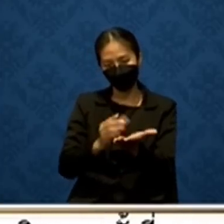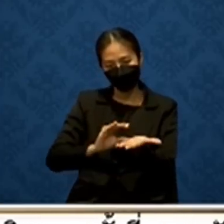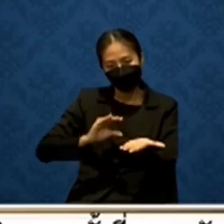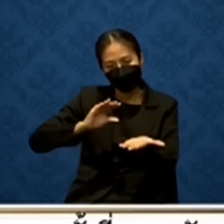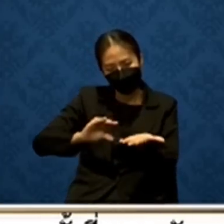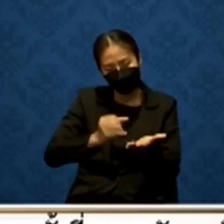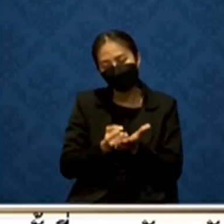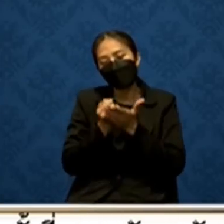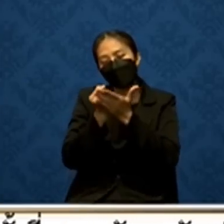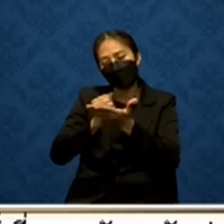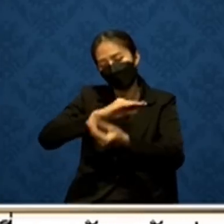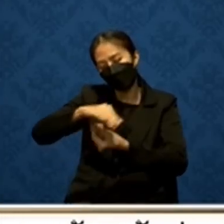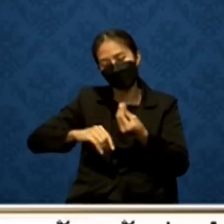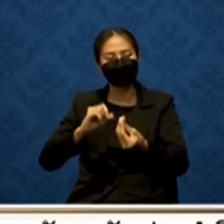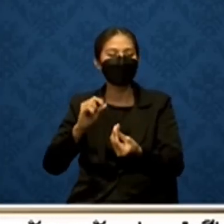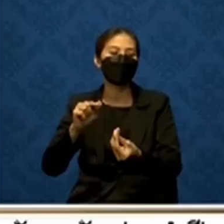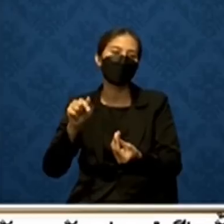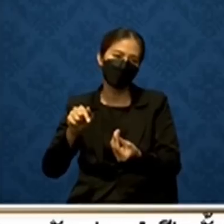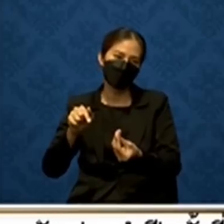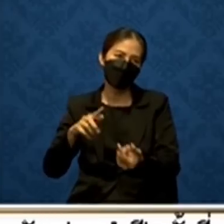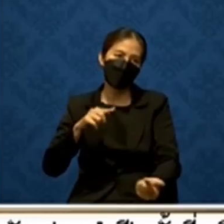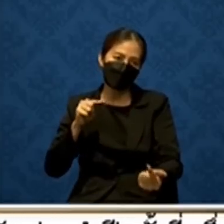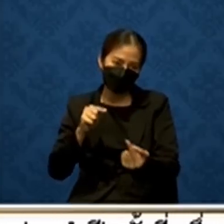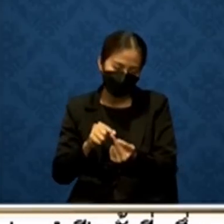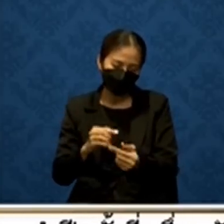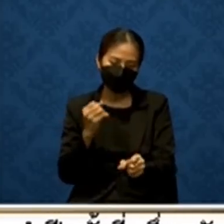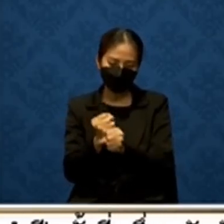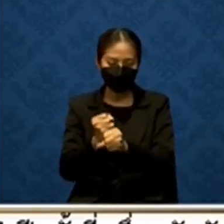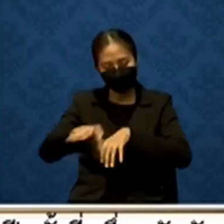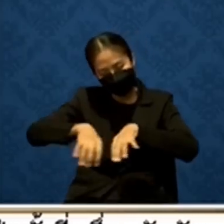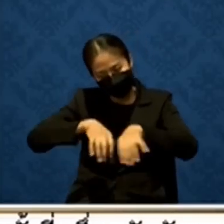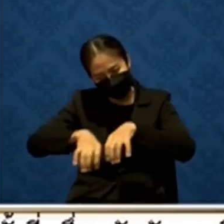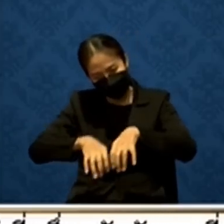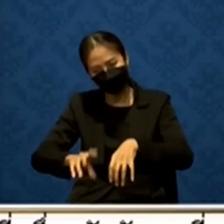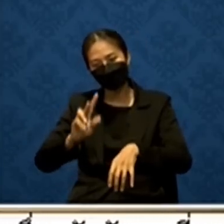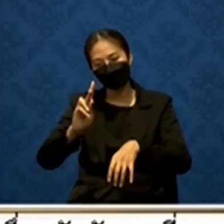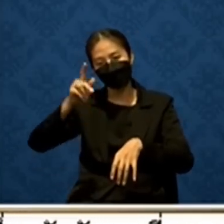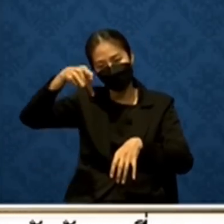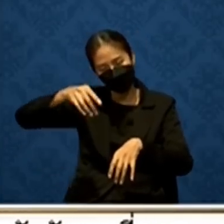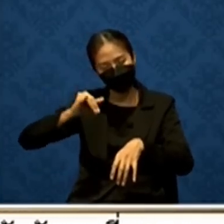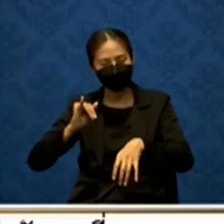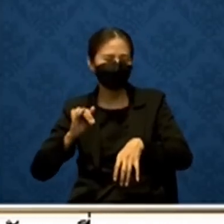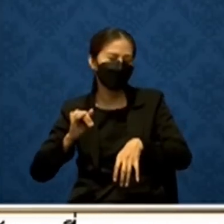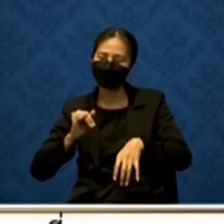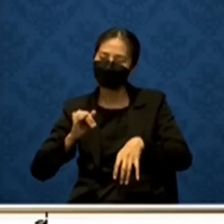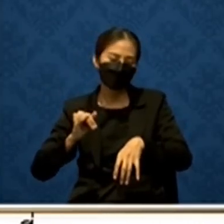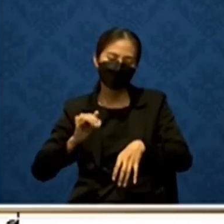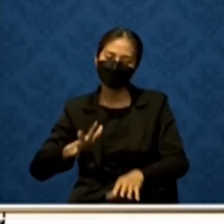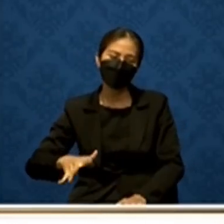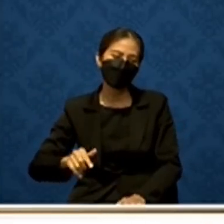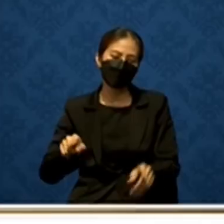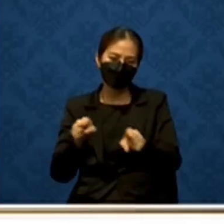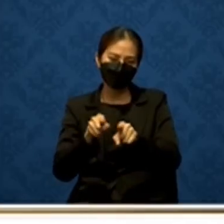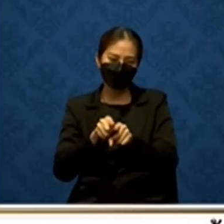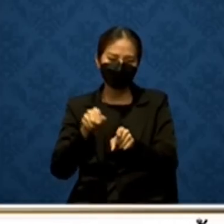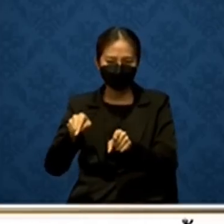ฝืวนฟูเศรศกิใขreb zdję AMในการตั้ง KPI เขานี้และเลยไม่ยติธรรมและกustคน